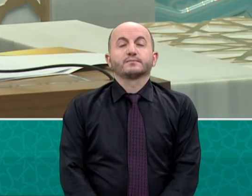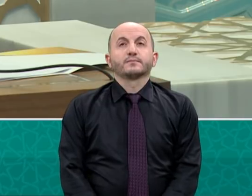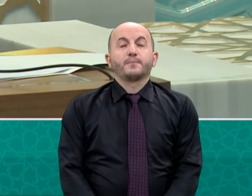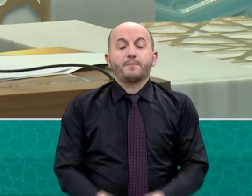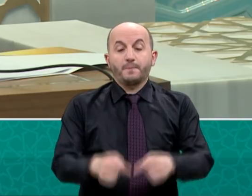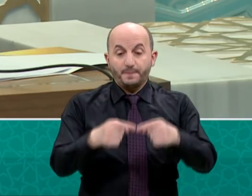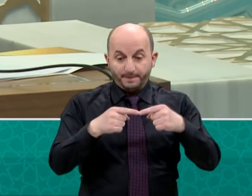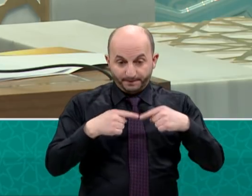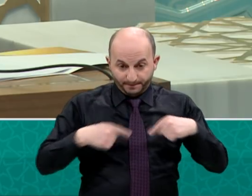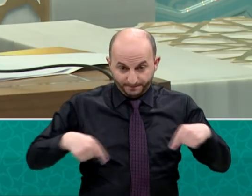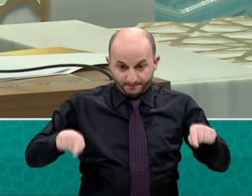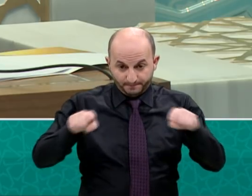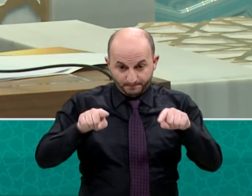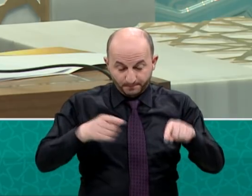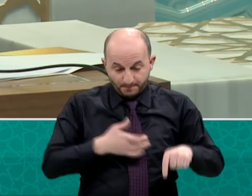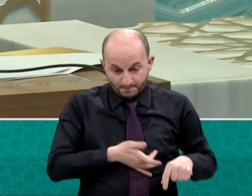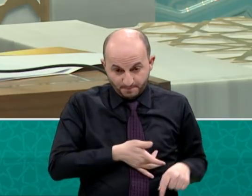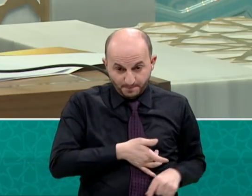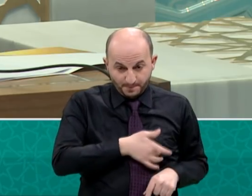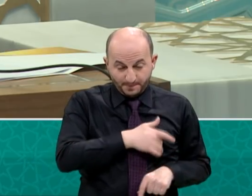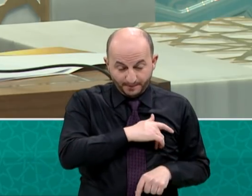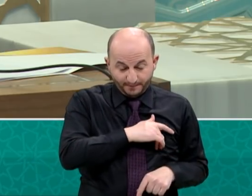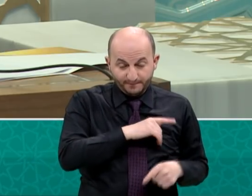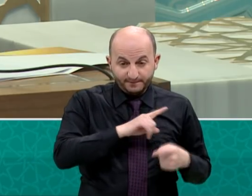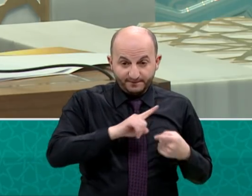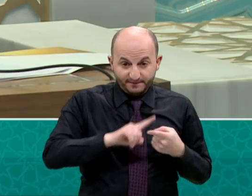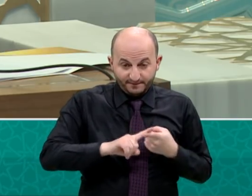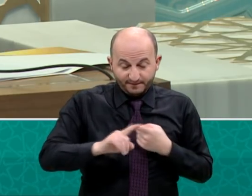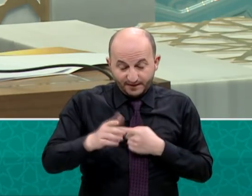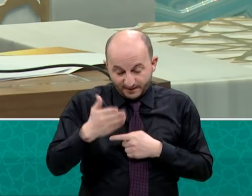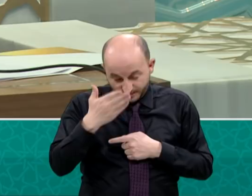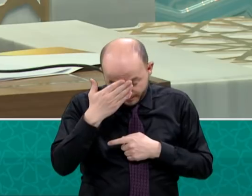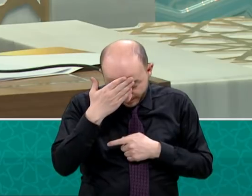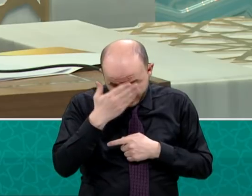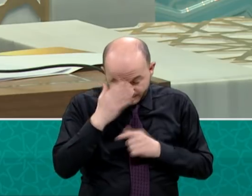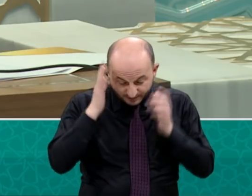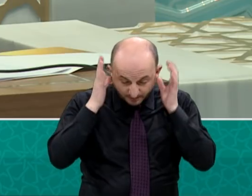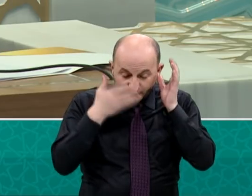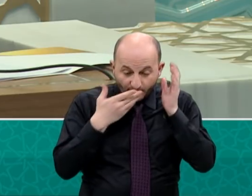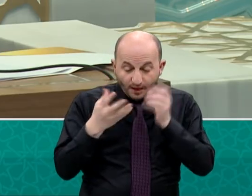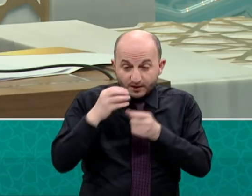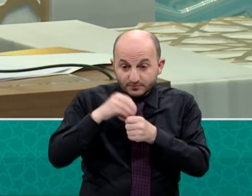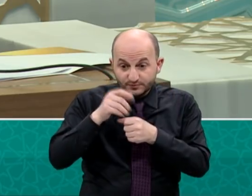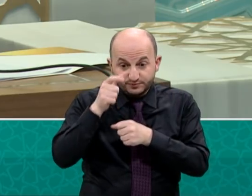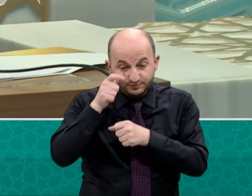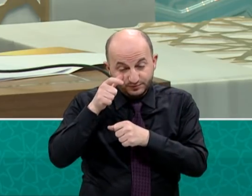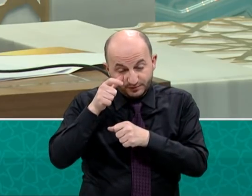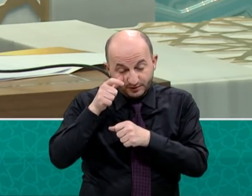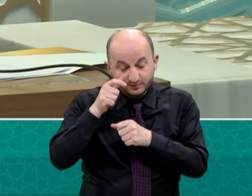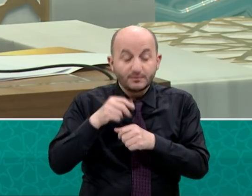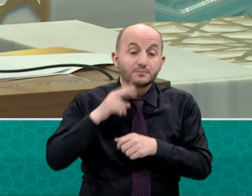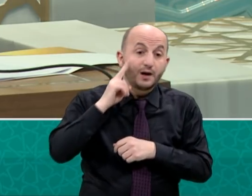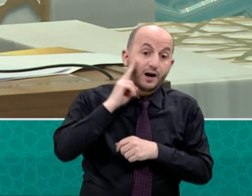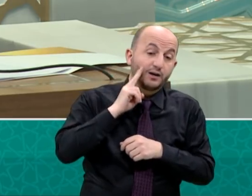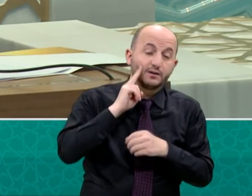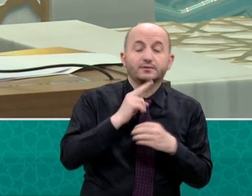Biz imana ve İbadetlere gösterdiğimiz hassasiyetlerimizi ahlak alanına